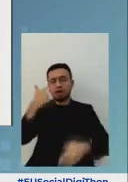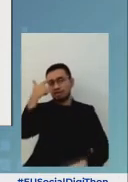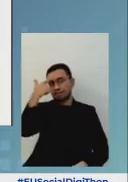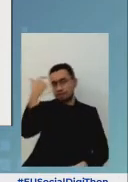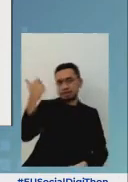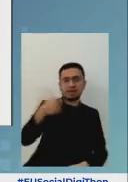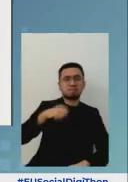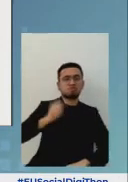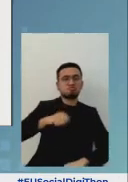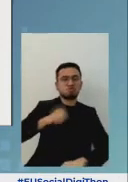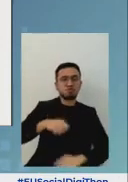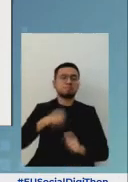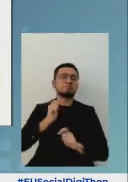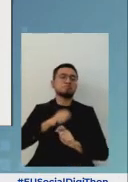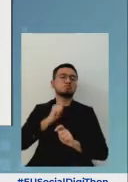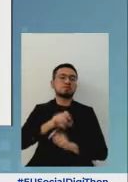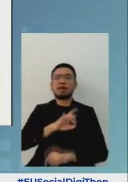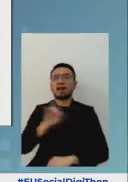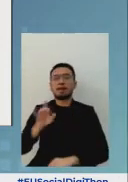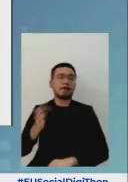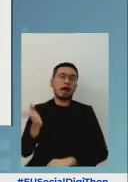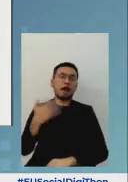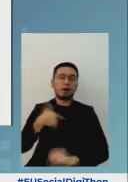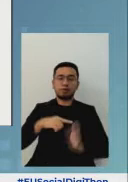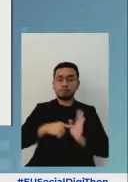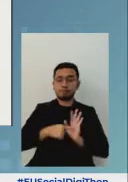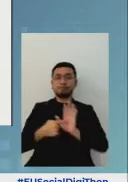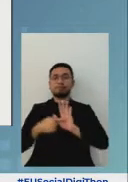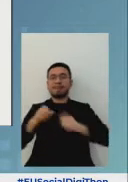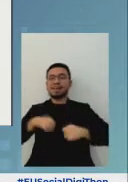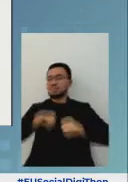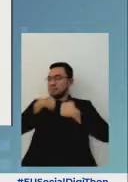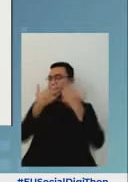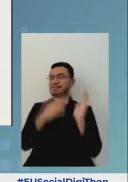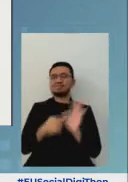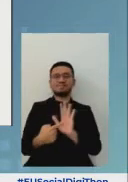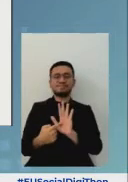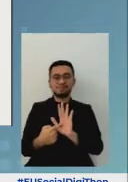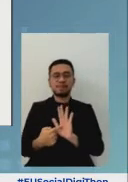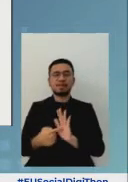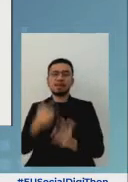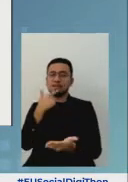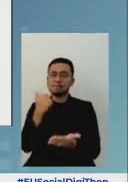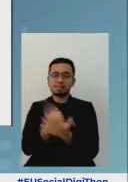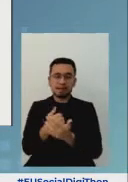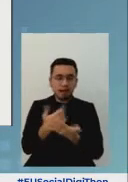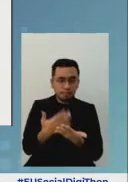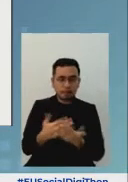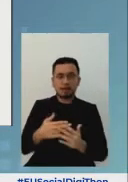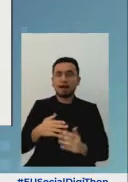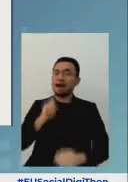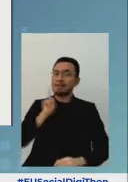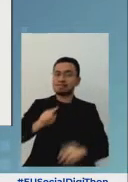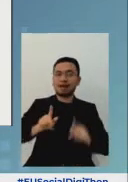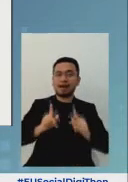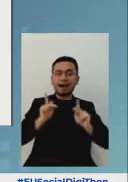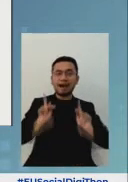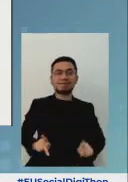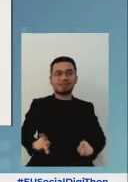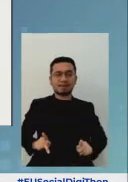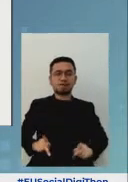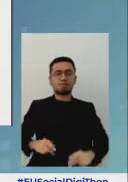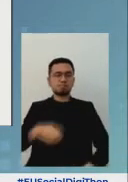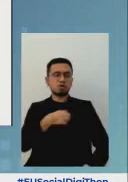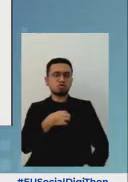dan itu munculkan adik-adik, ya. Dan berkarakternya gimana sih? Semua nilai-nilai luhur